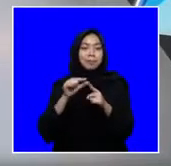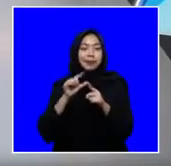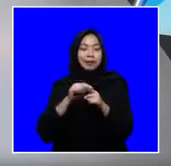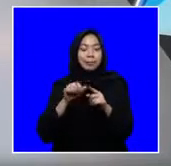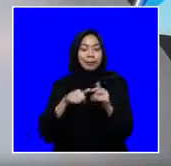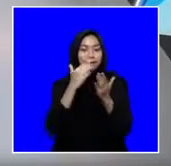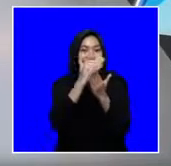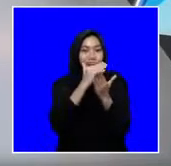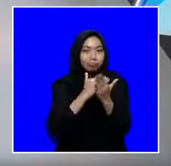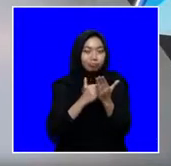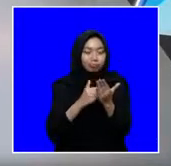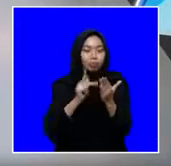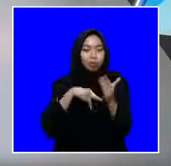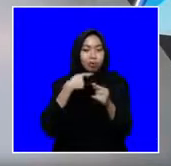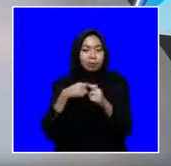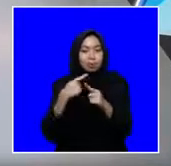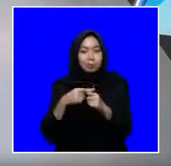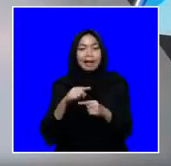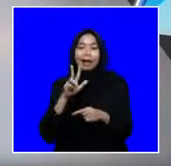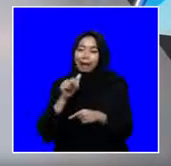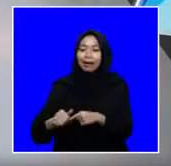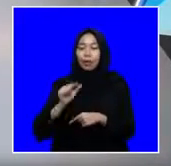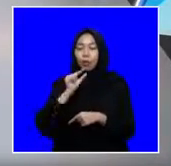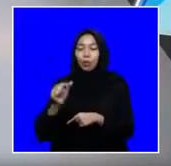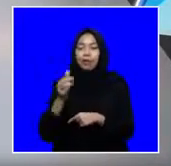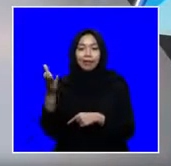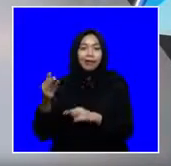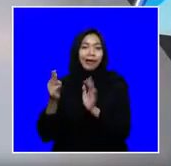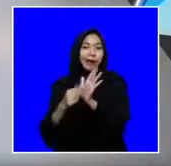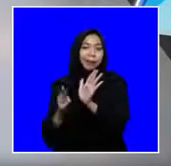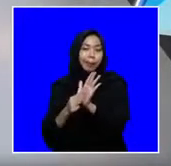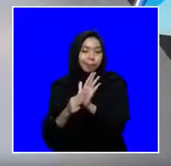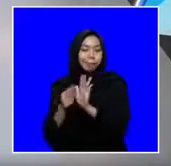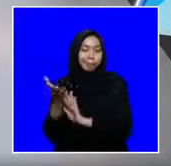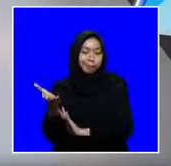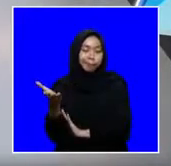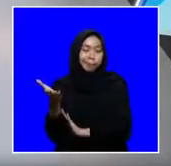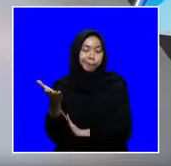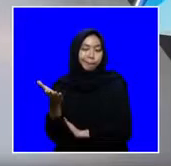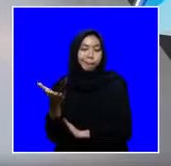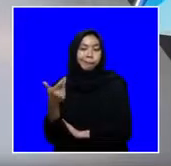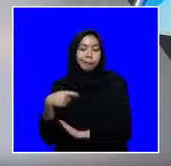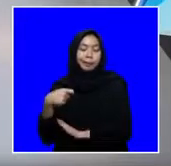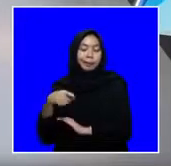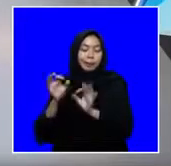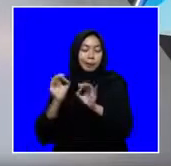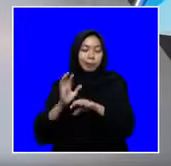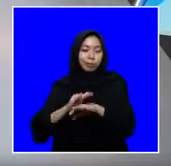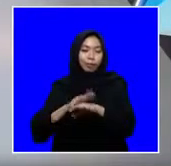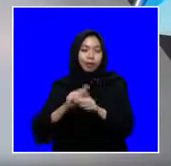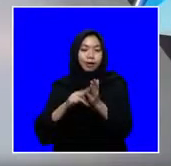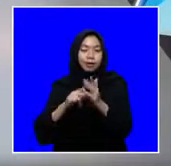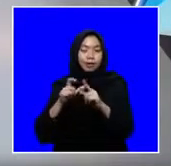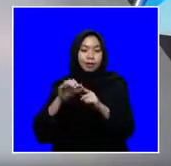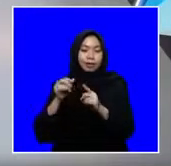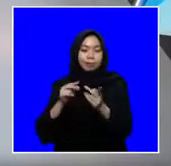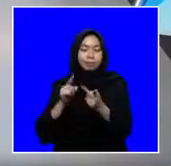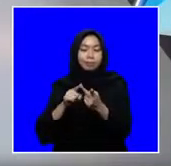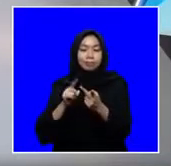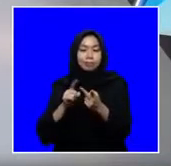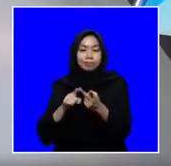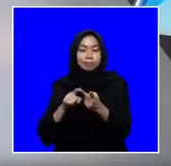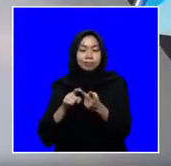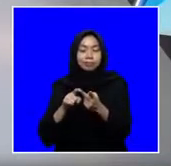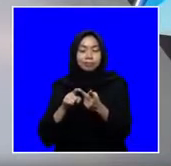saya mengundang yang pertama Mas Menteri Nadiem Anwar Makarim, Bapak Menteri Kebudayaan, Pendidikan dan Kebudayaan, dan juga Sekretaris Jenderal Kementerian Pendidikan